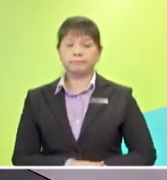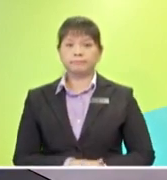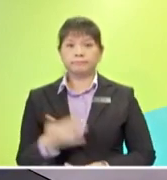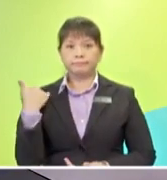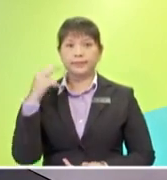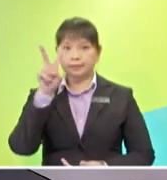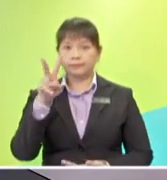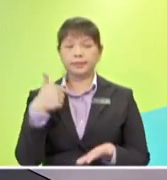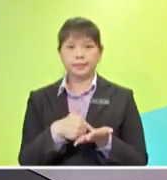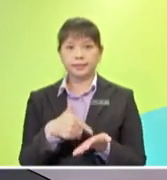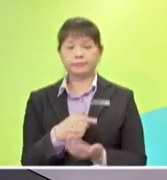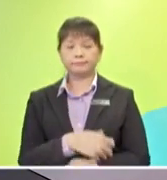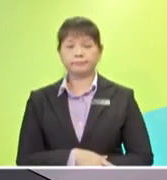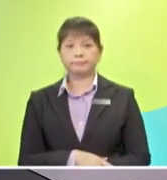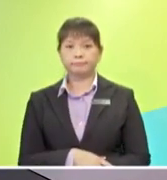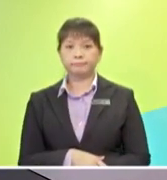nih